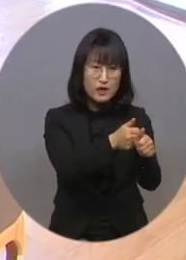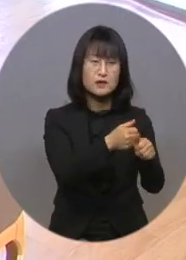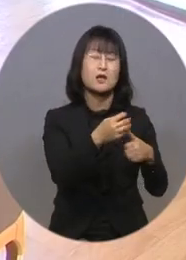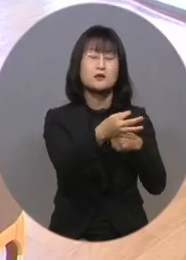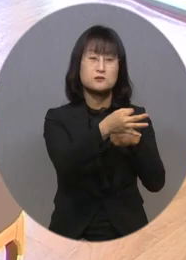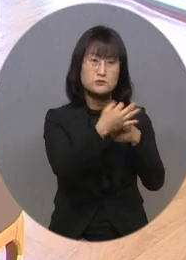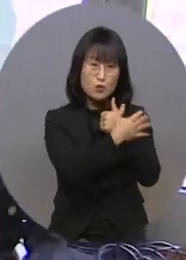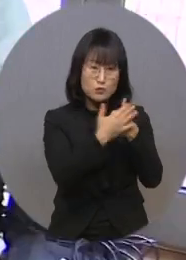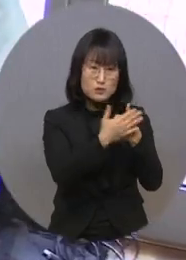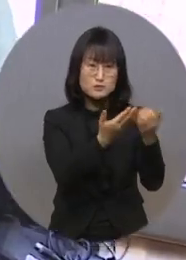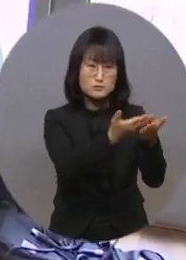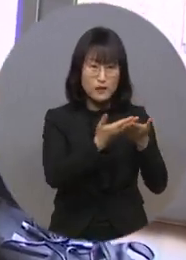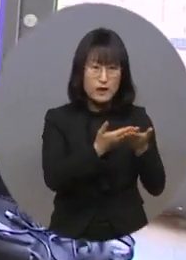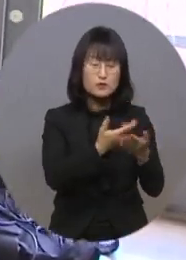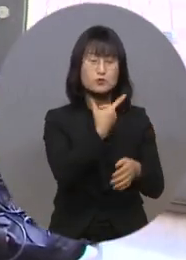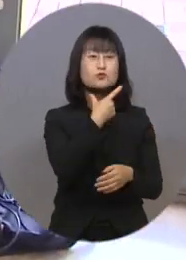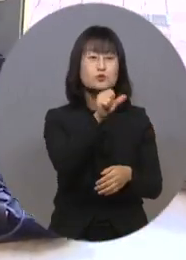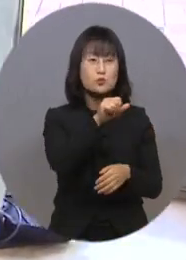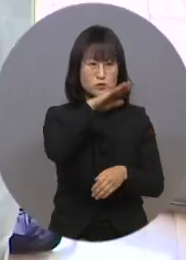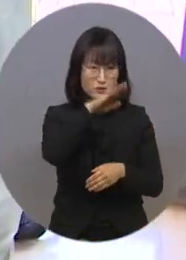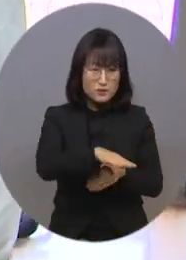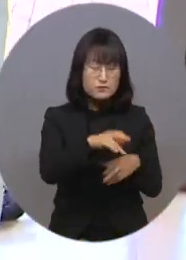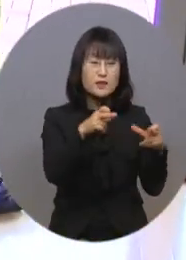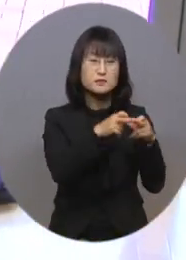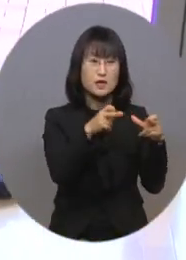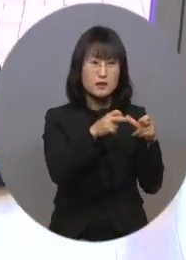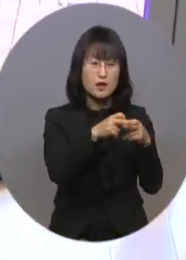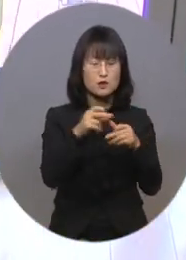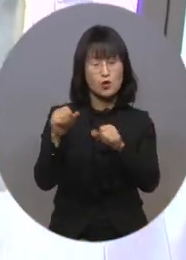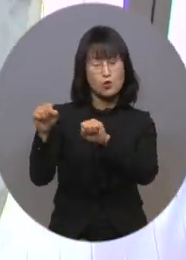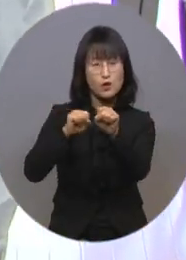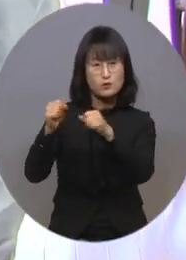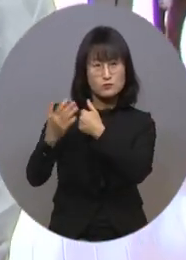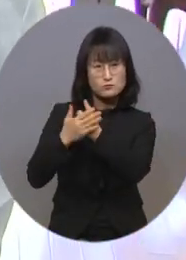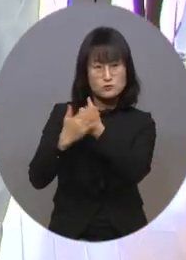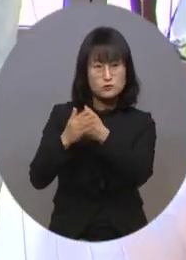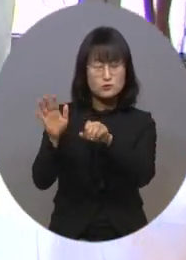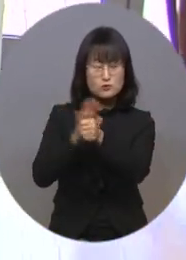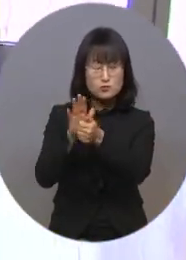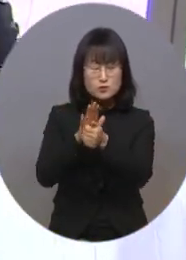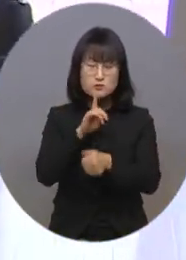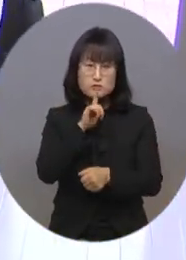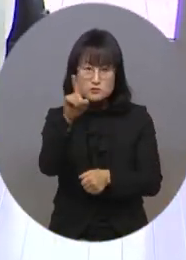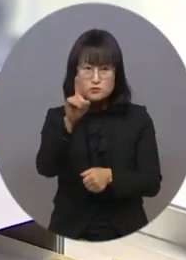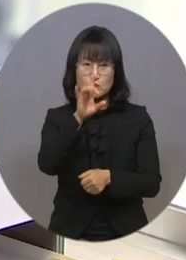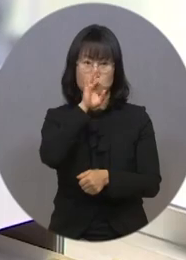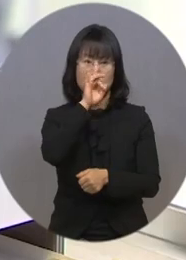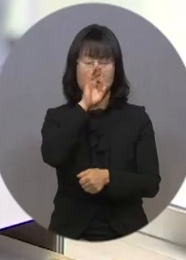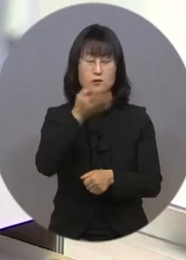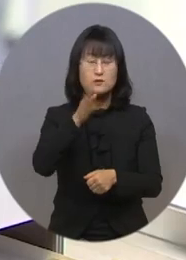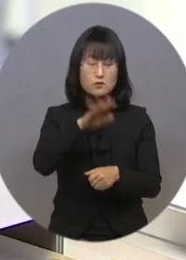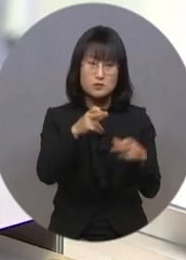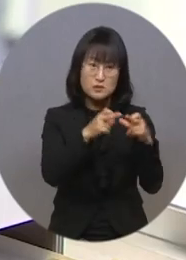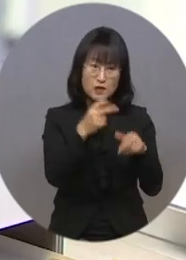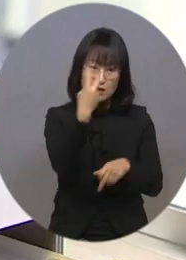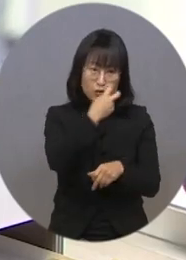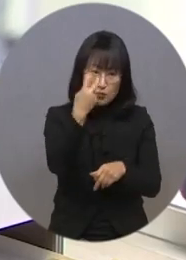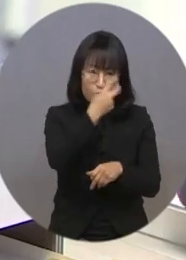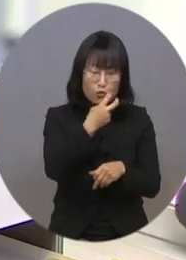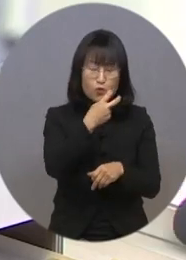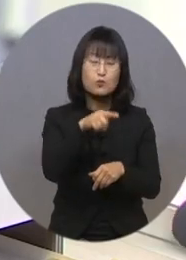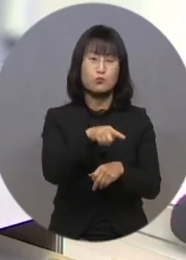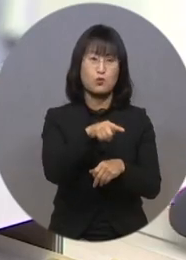이용하는 65세 미만의 장애인은 활동지원 서비스를 신청할 수 없었지만 장애인돌봄의